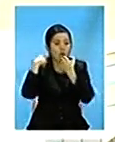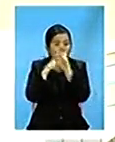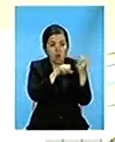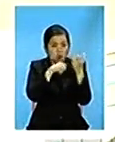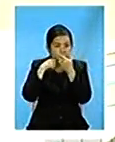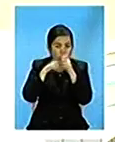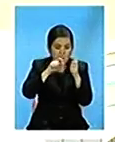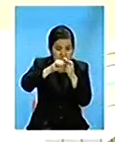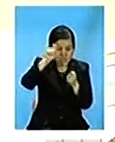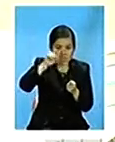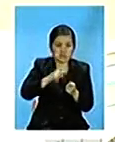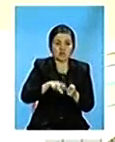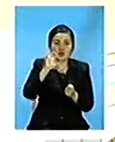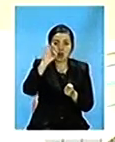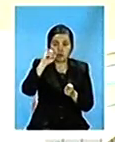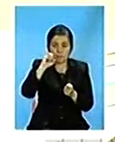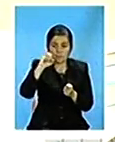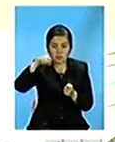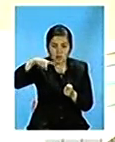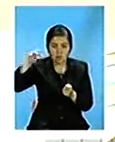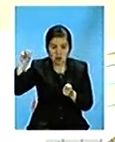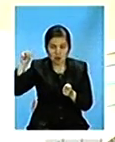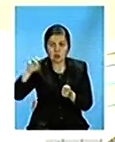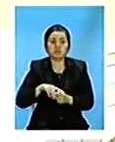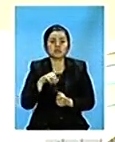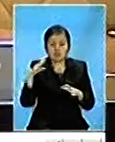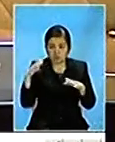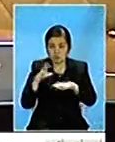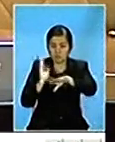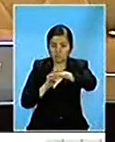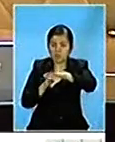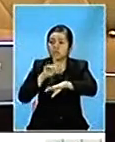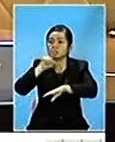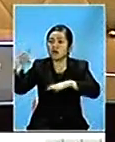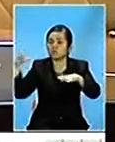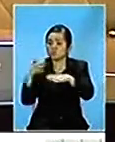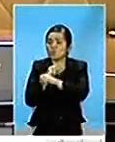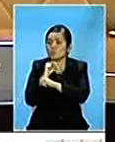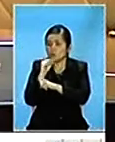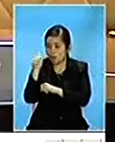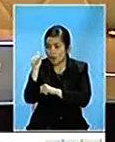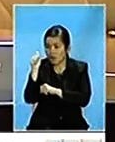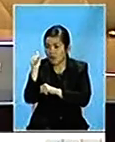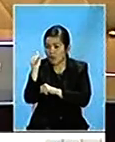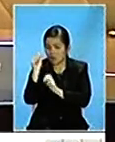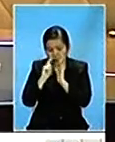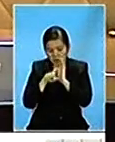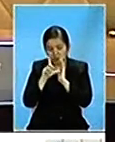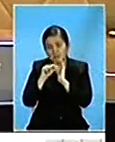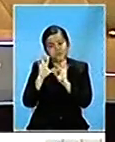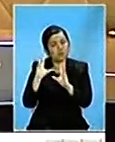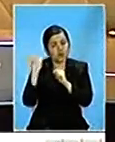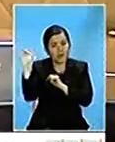ม็ดนึง90เซน ท่านนิยมถามเลยครับ 20นาทียังไม่หมดหรอครับผ